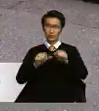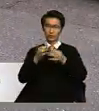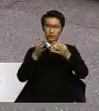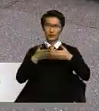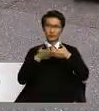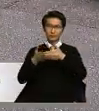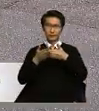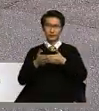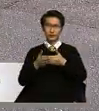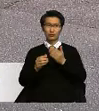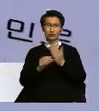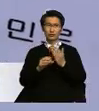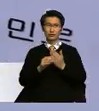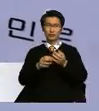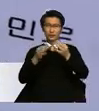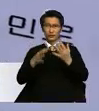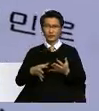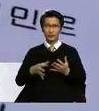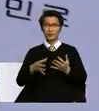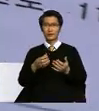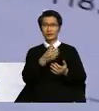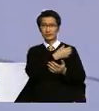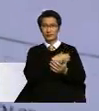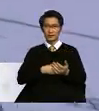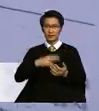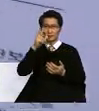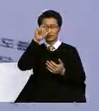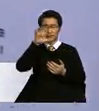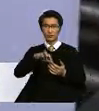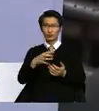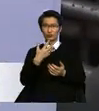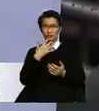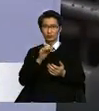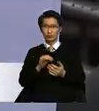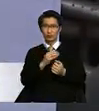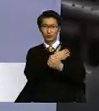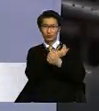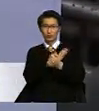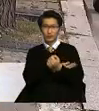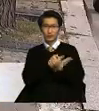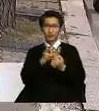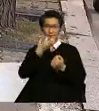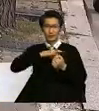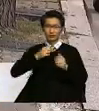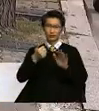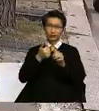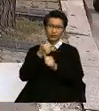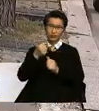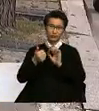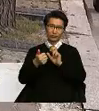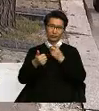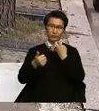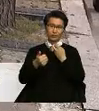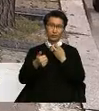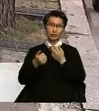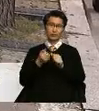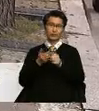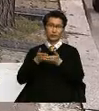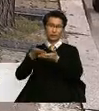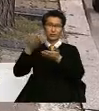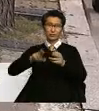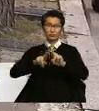5년째입니다. 그동안 시청과 경찰서는 물론 국민권익위원회까지 문을 두드렸지만 결국